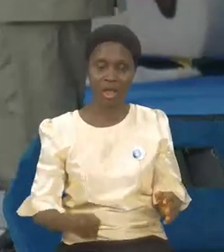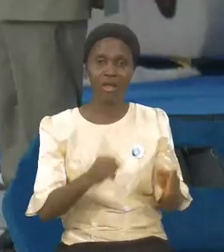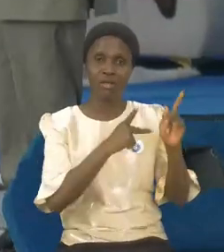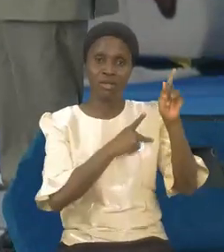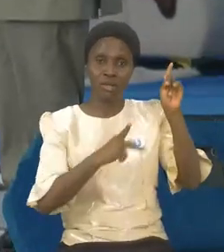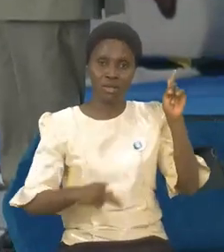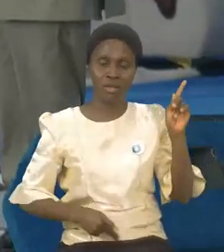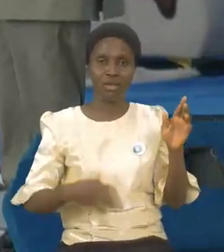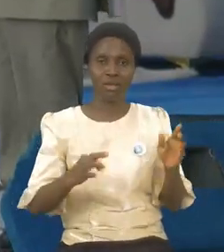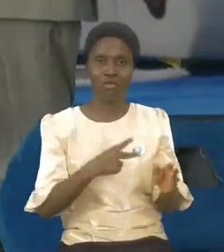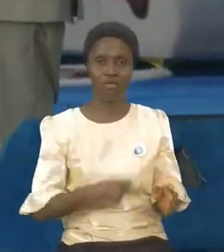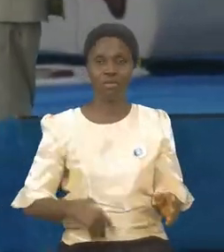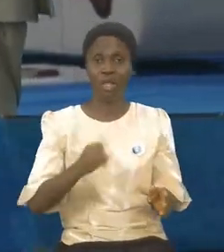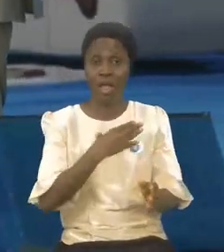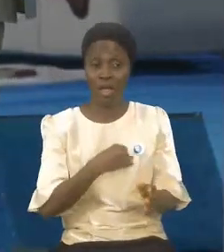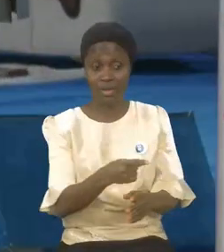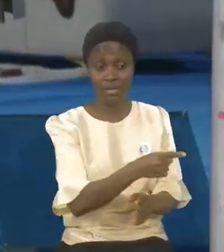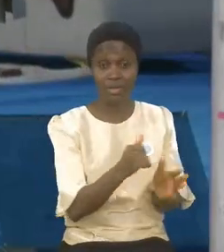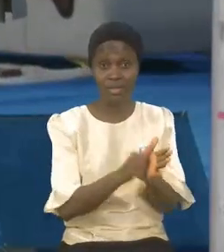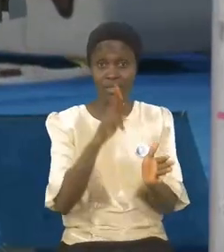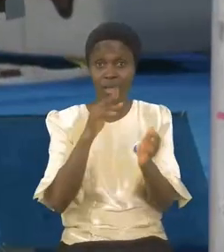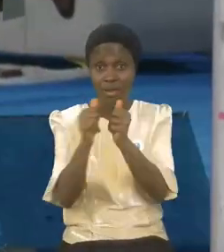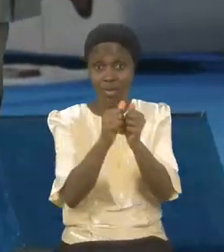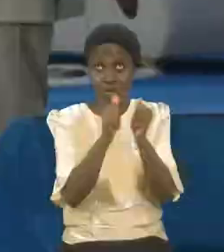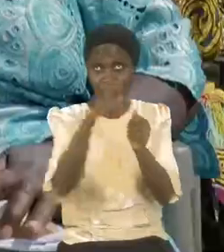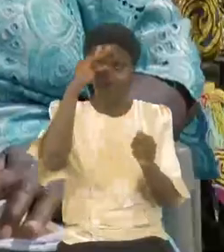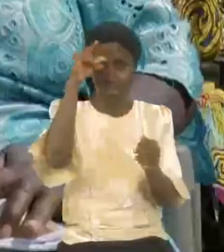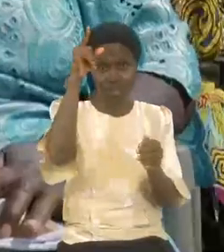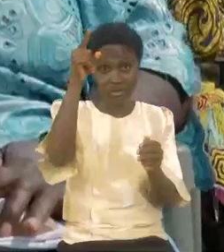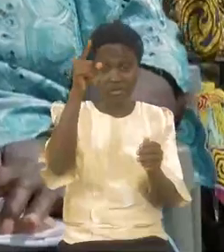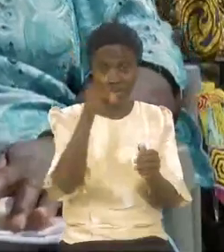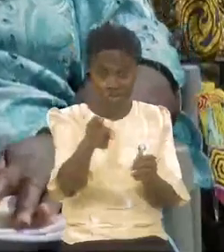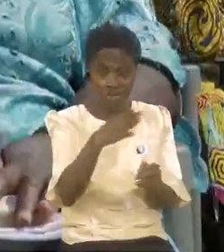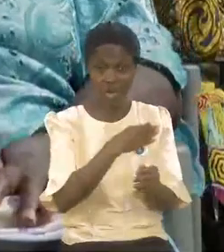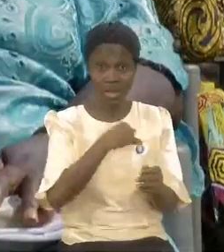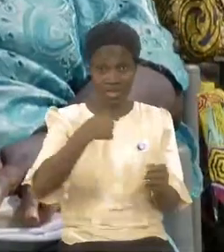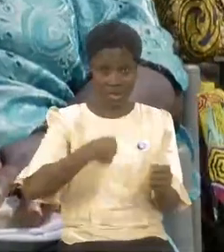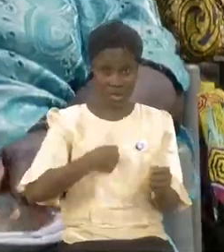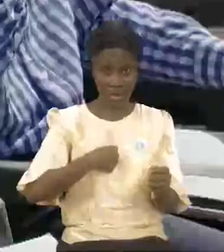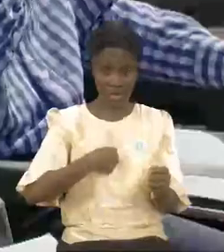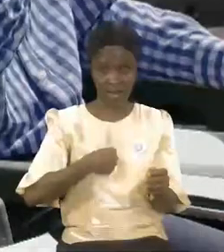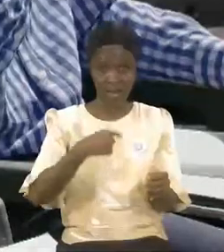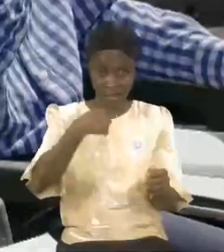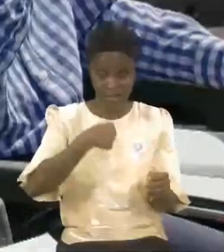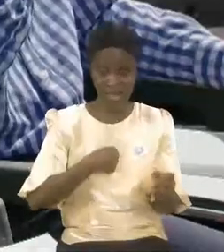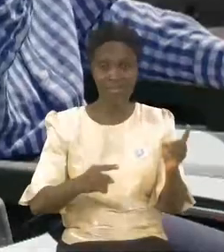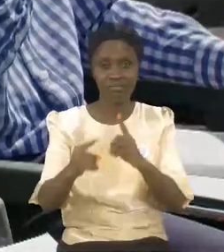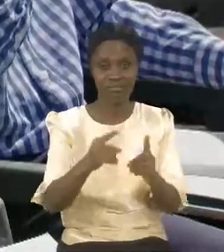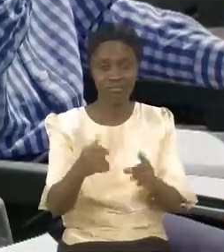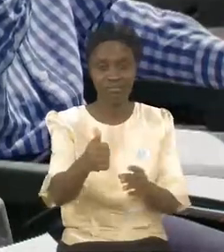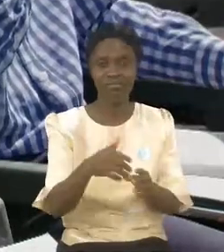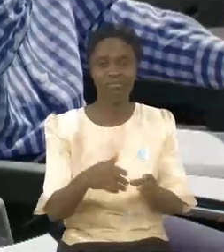des seigneurs. Et le roi des rois. Et les appelés. Toi et moi.